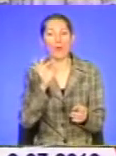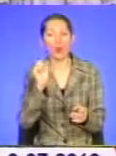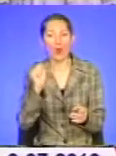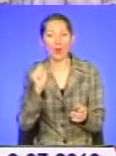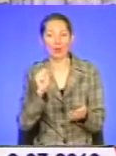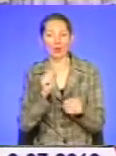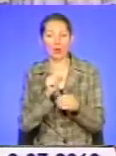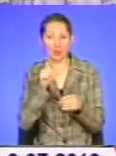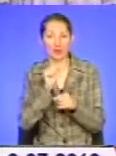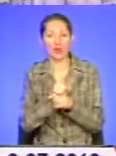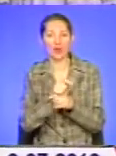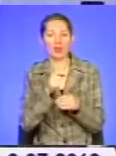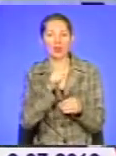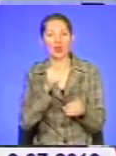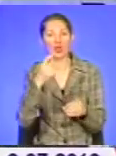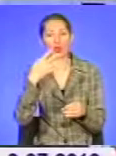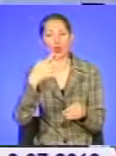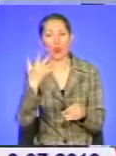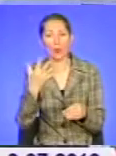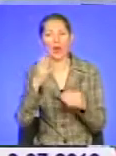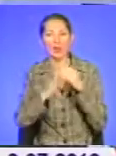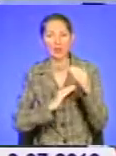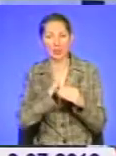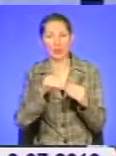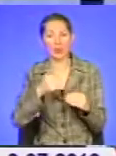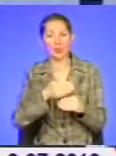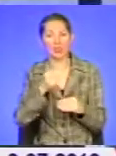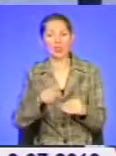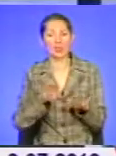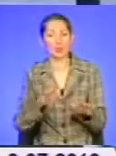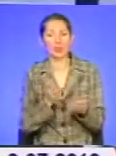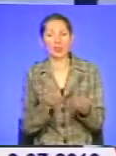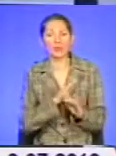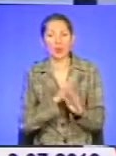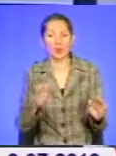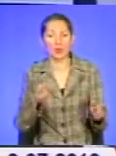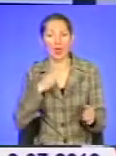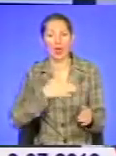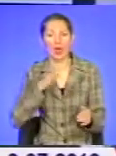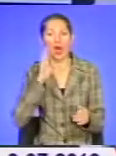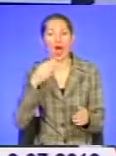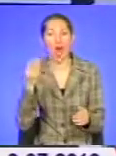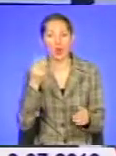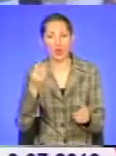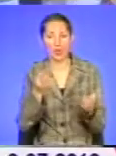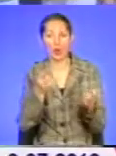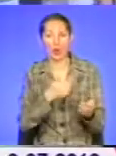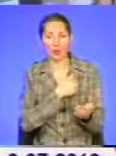місць може не бути. Моя тьотя брала квитки сьогодні до Києва, то вже